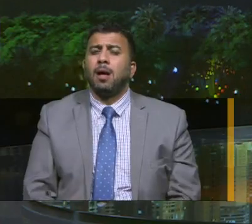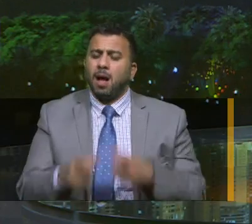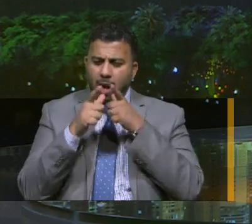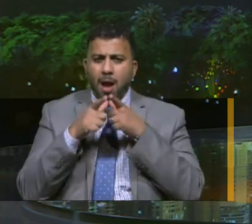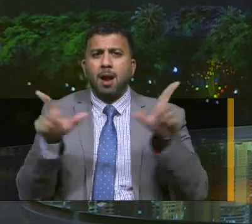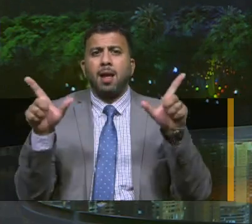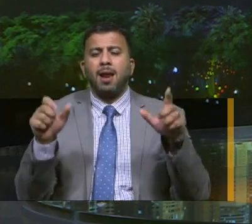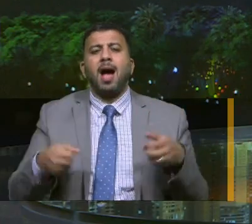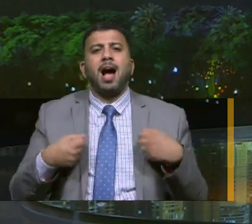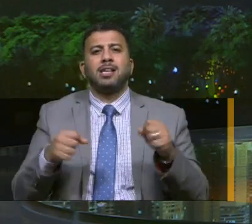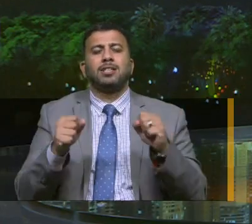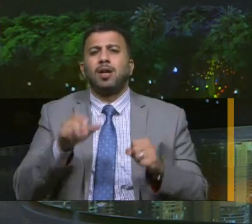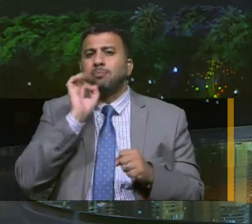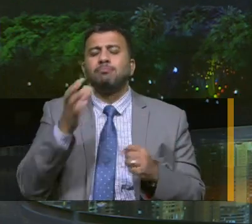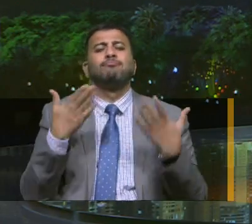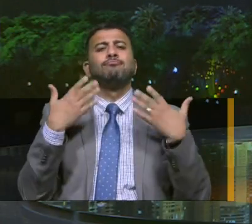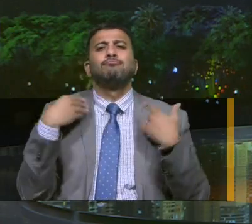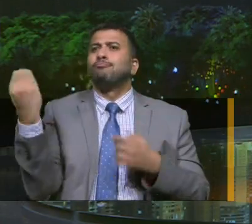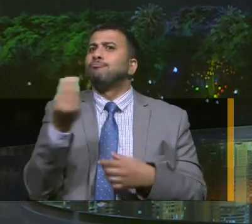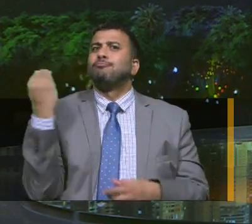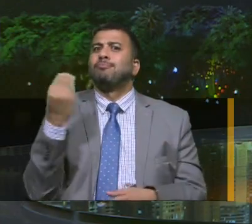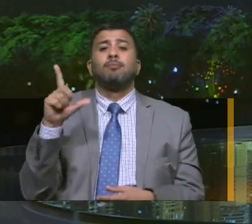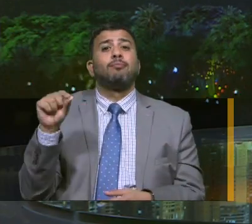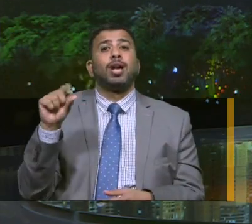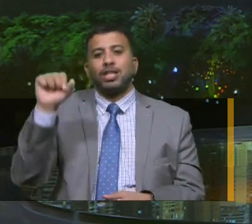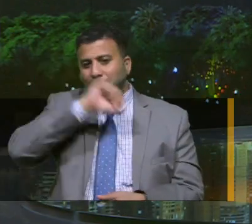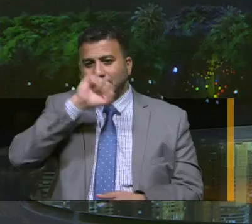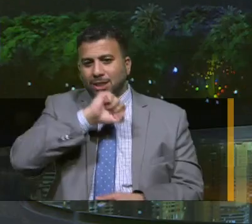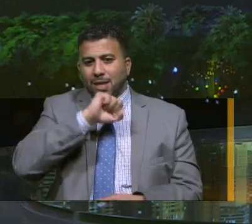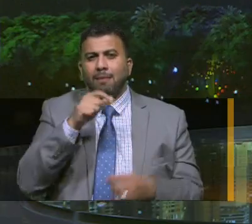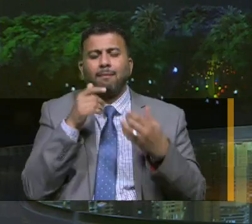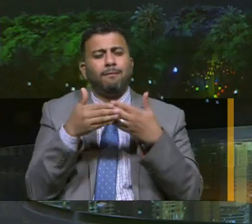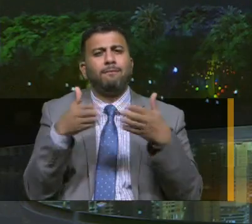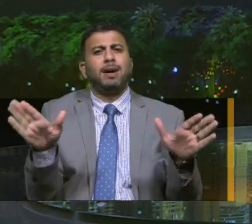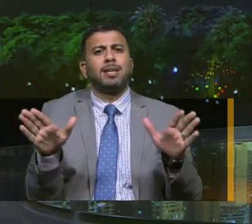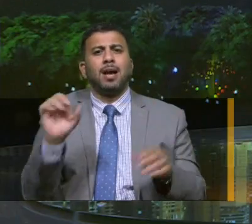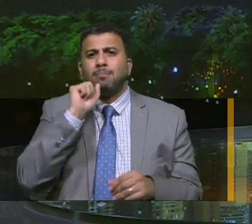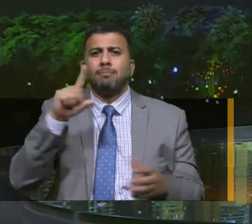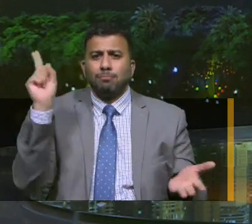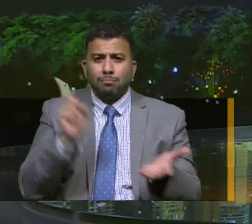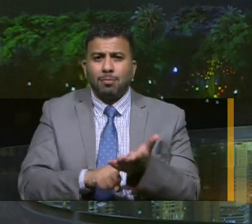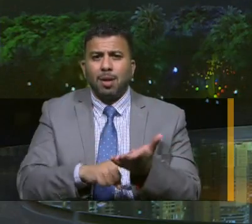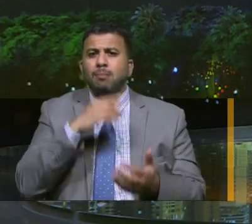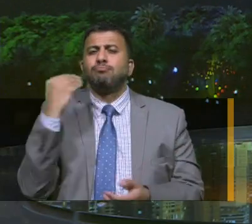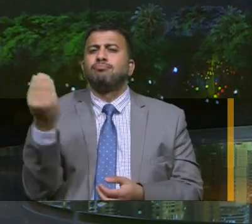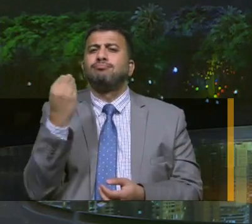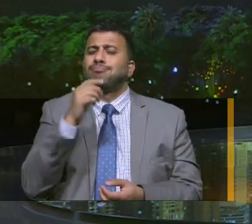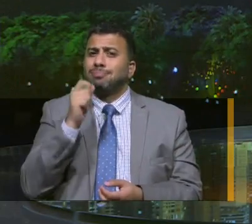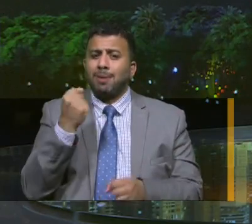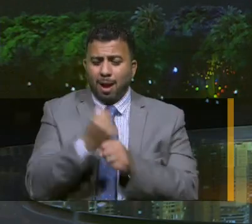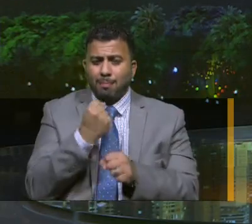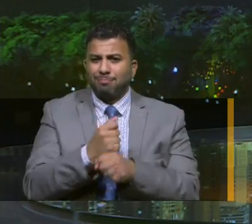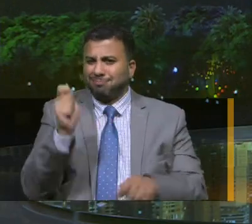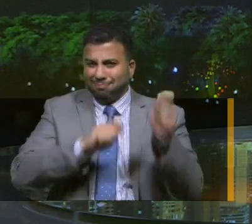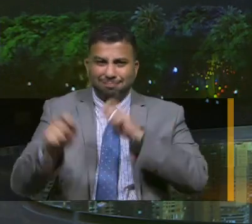أعلنت حدائق المنتزه الوجهة الترفيهية المتميزة في إمارة الشارقة عن فتح أبوابها رسمياً أمام الزوار بعد أعمال